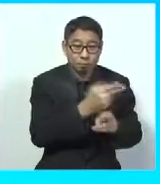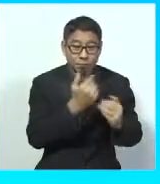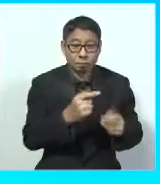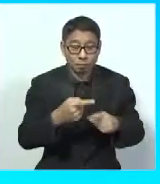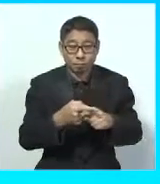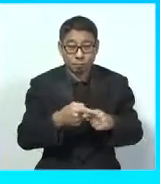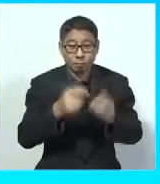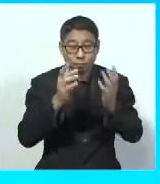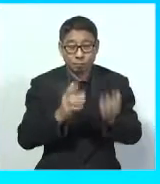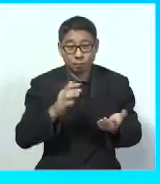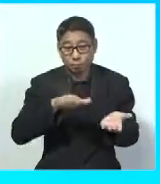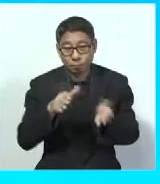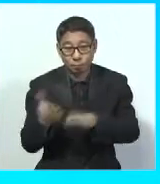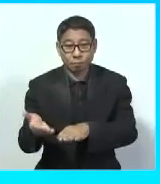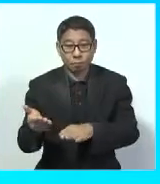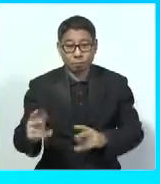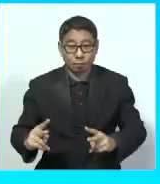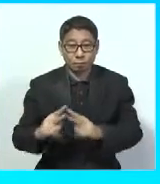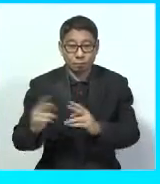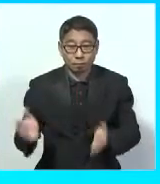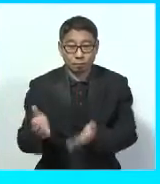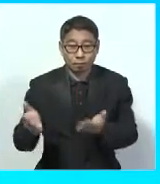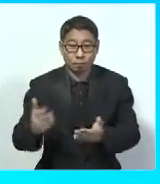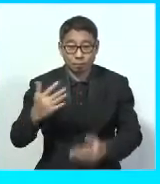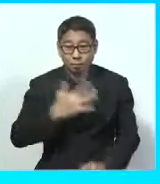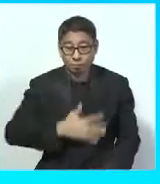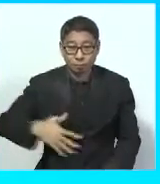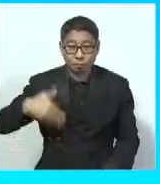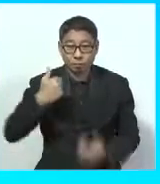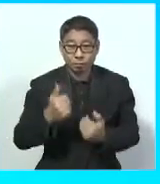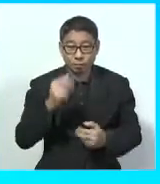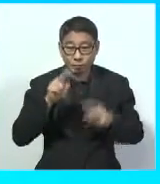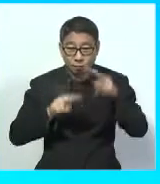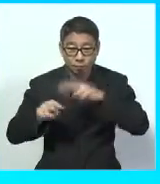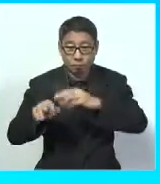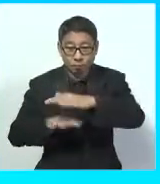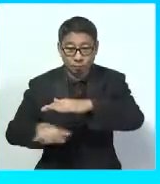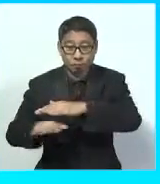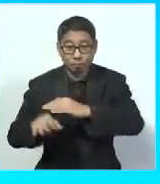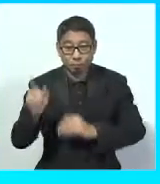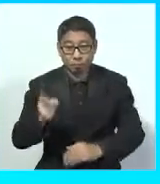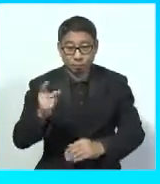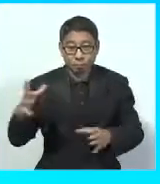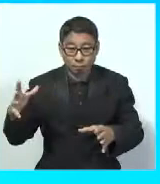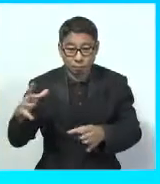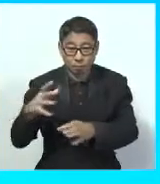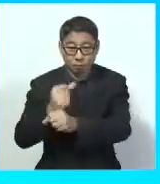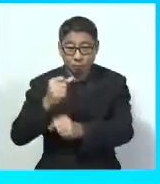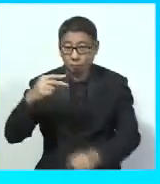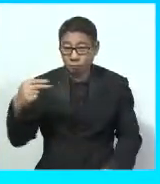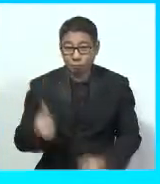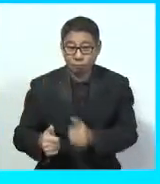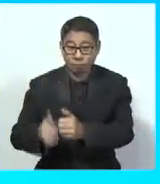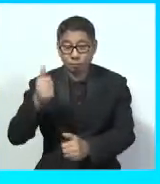ให้บาดเจ็บจนเสียชีวิตโดยกรมสนับสนุนบริการสุขภาพได้ส่งเจ้าหน้าที่เข้าไปตรวจสอบข้อเท็จจริงเพื่อสรุปผลให้เร็วที่สุดนะ